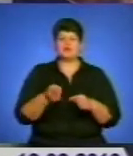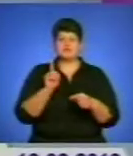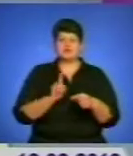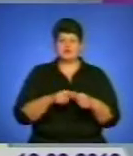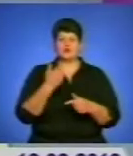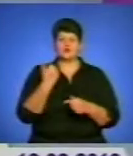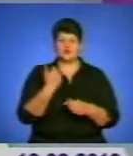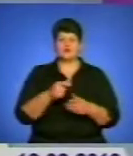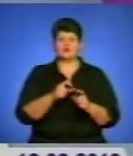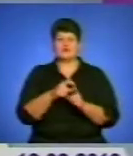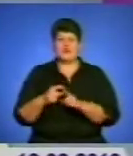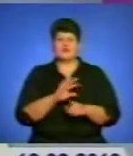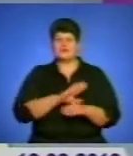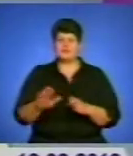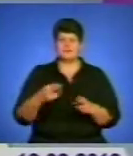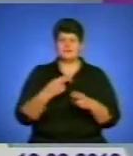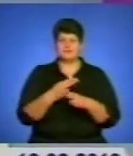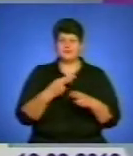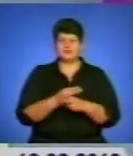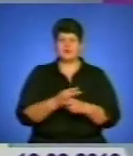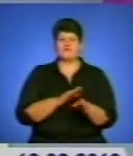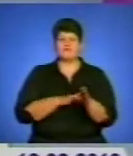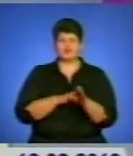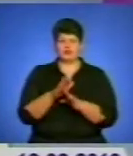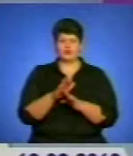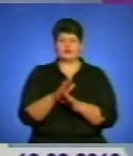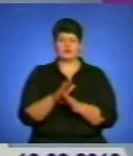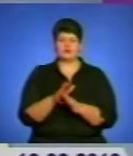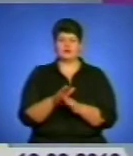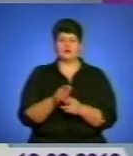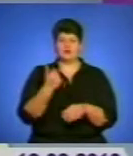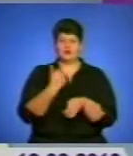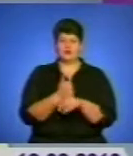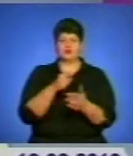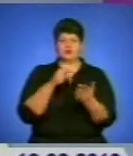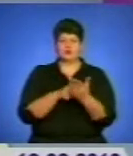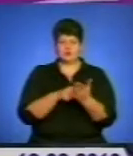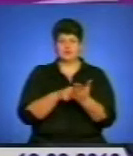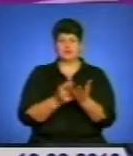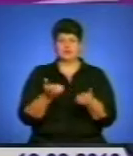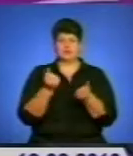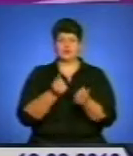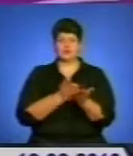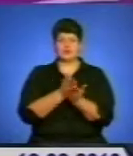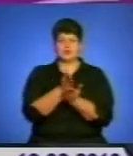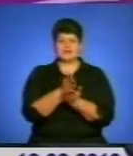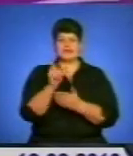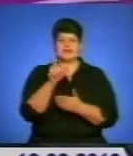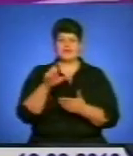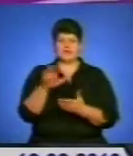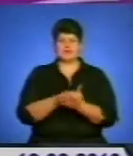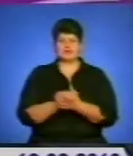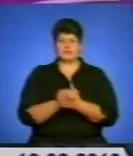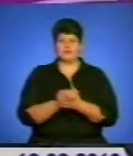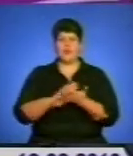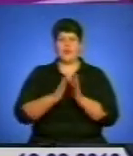не заважає виконувати стратегічну мету – тримати курс на Європейський Союз. Угоду про асоціацію з